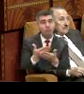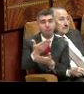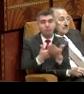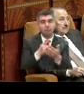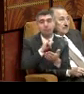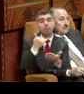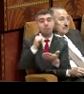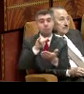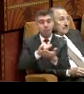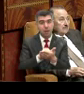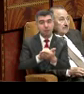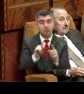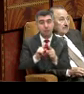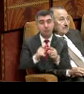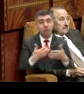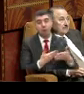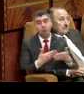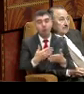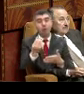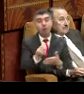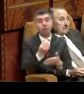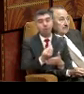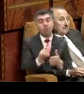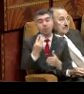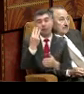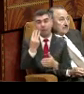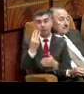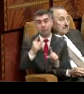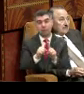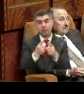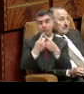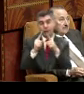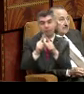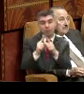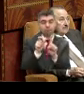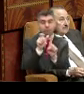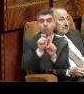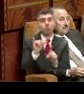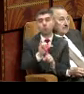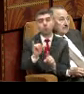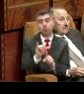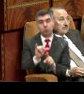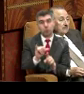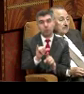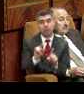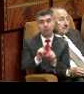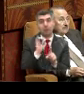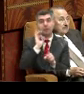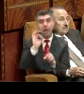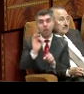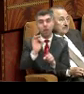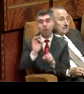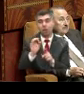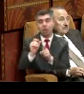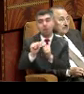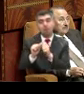حياتها وتترك وراءها أولاد وأبناء لمجرد أنها تسكن العالم القروي، لأنها